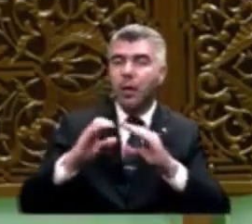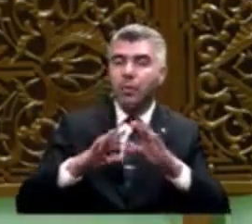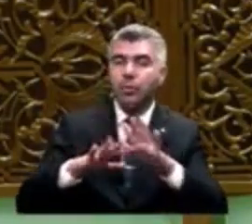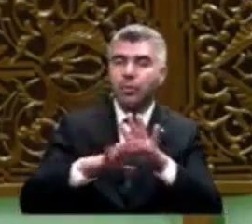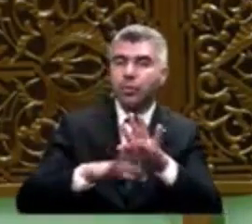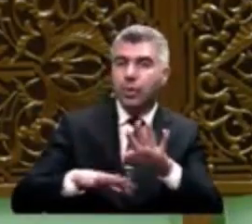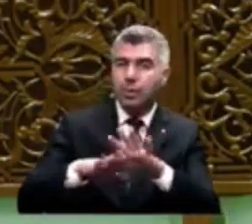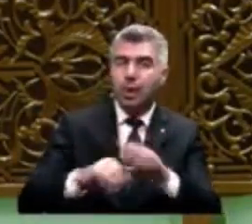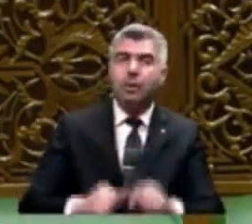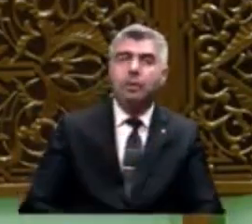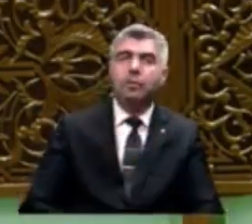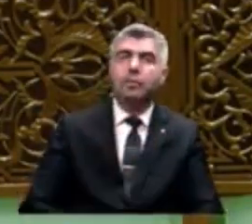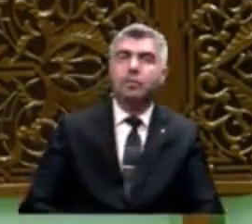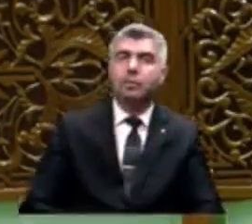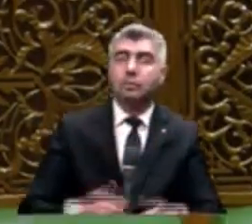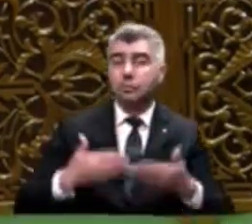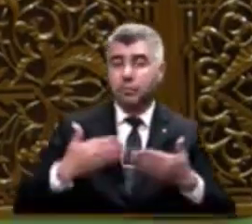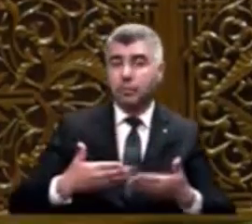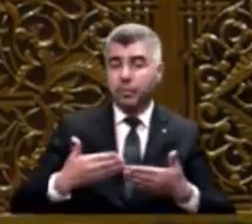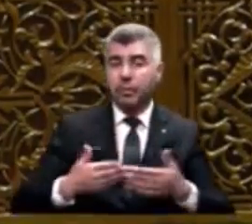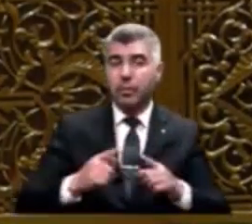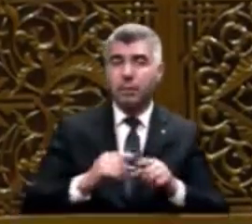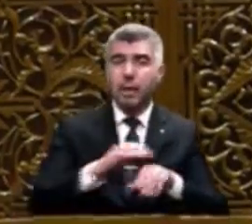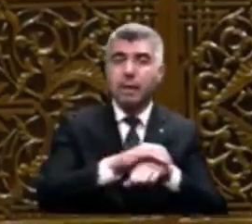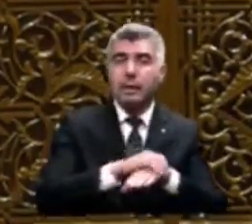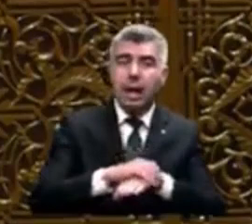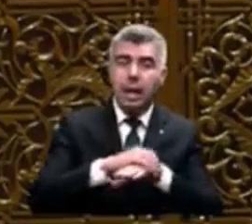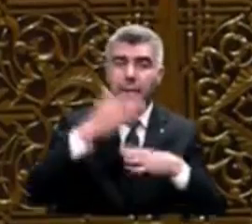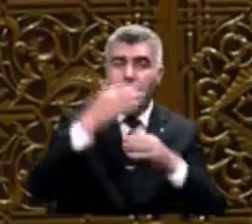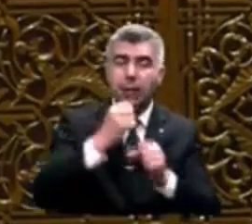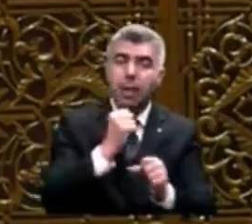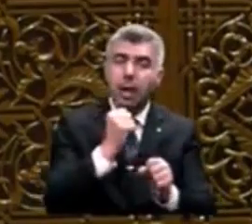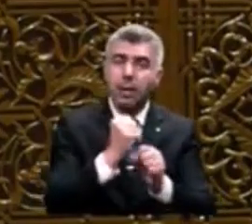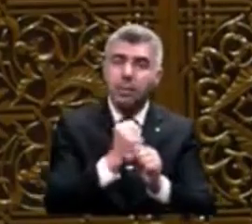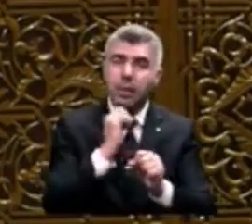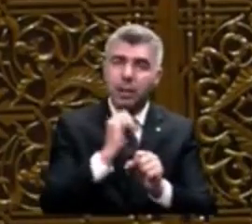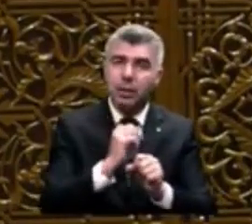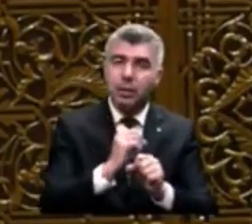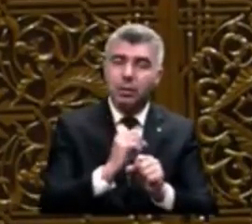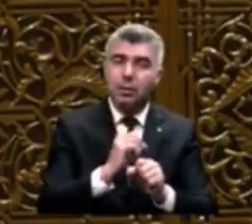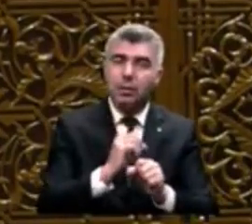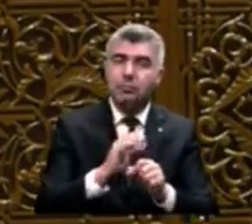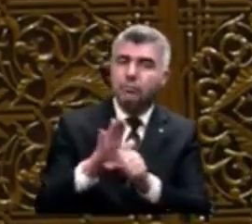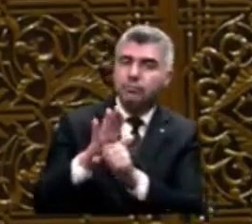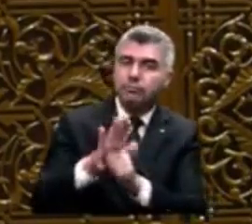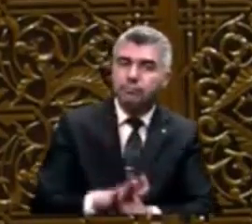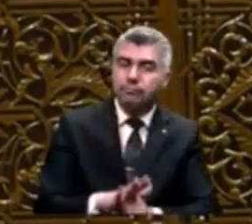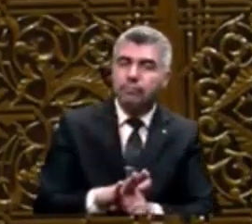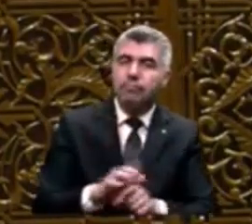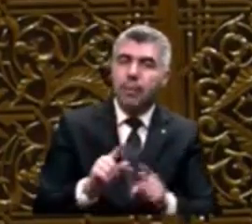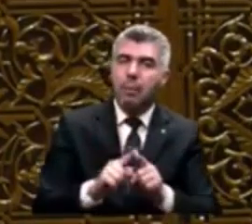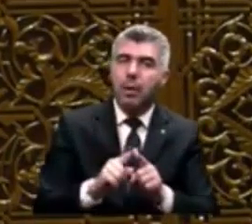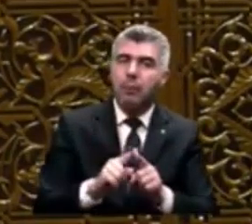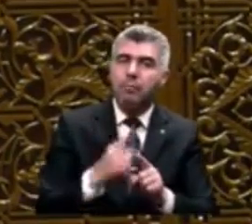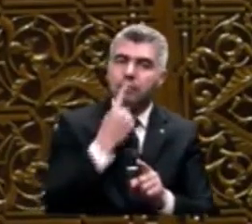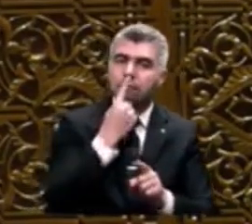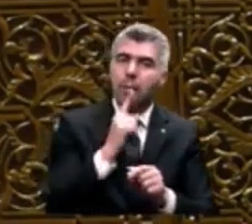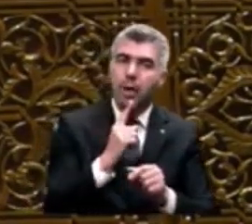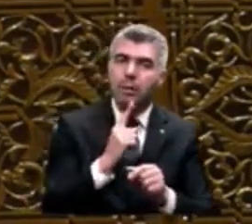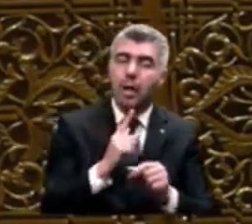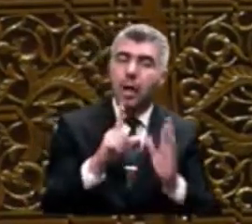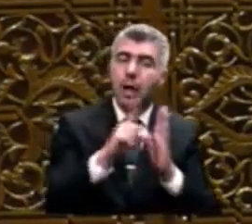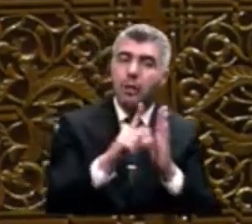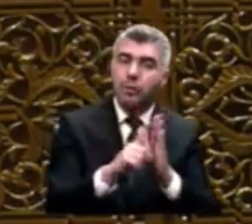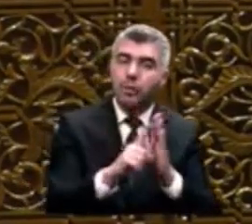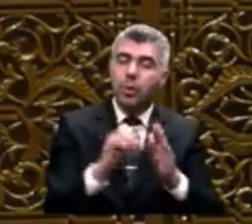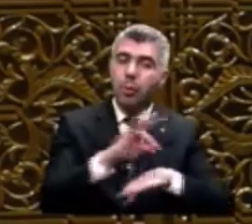الحوار الاجتماعي، حنا انا كممثل ديال الاتحاد الوطني الشمالي المغرب نحن لسنا معنيين. قصيتينا السيد الوزير بالرغم ان القانون في الوظيفه